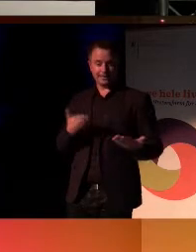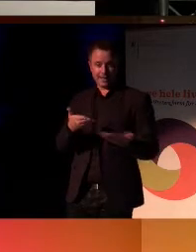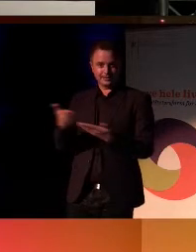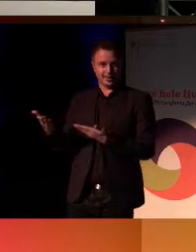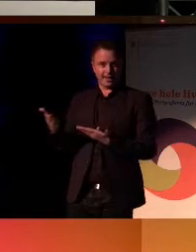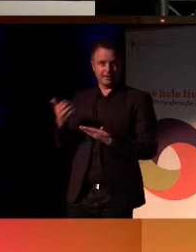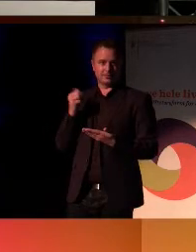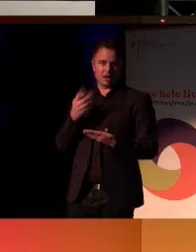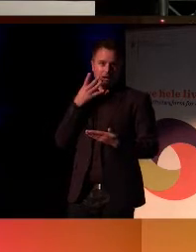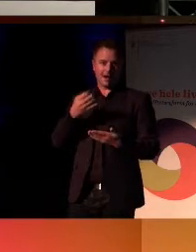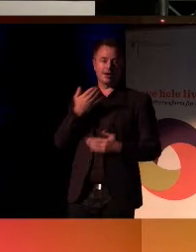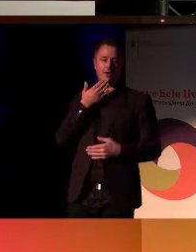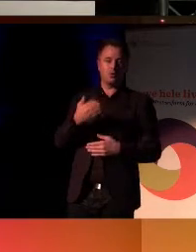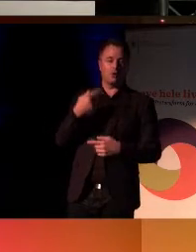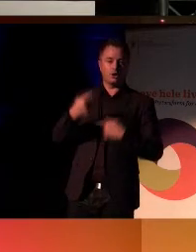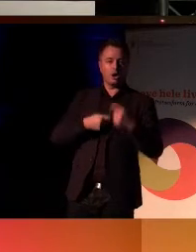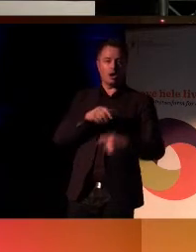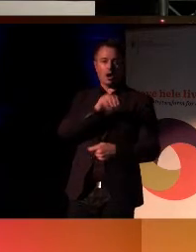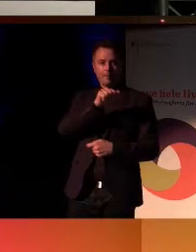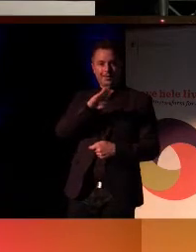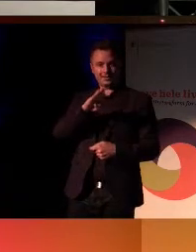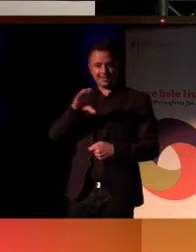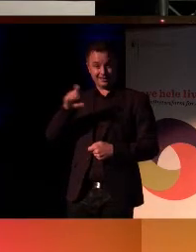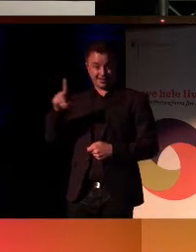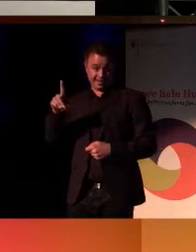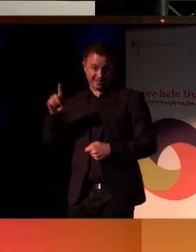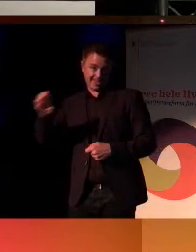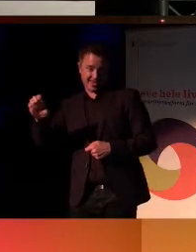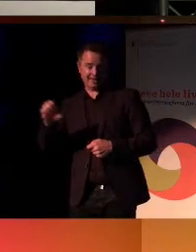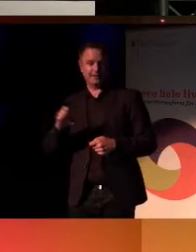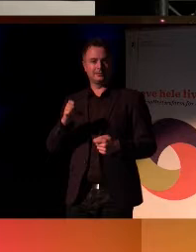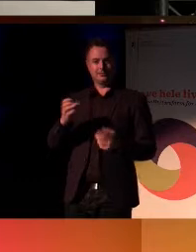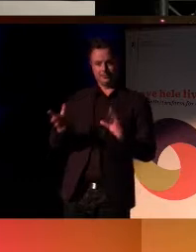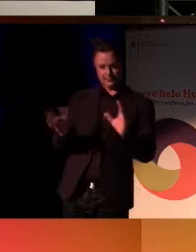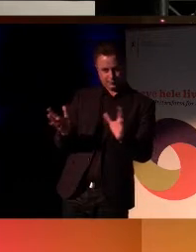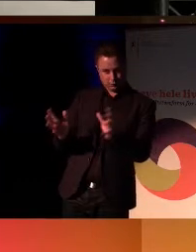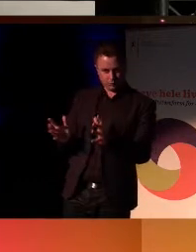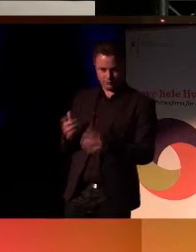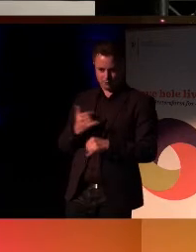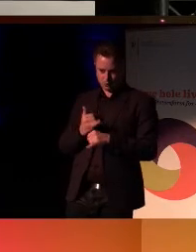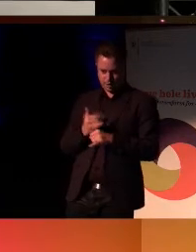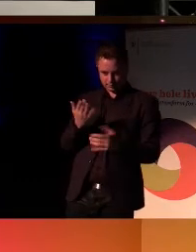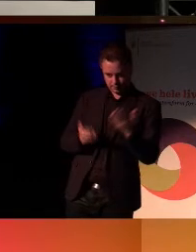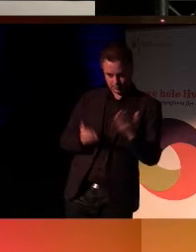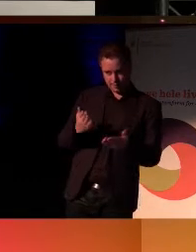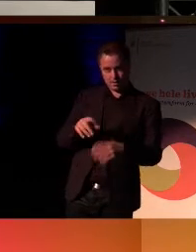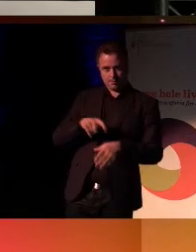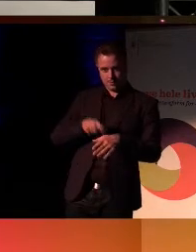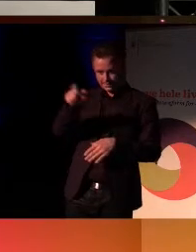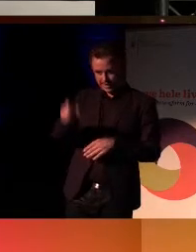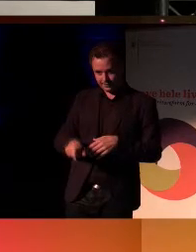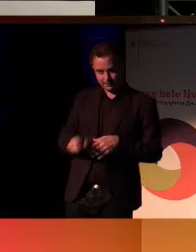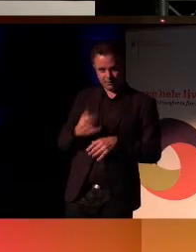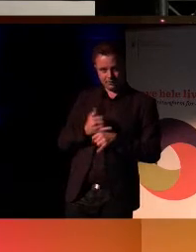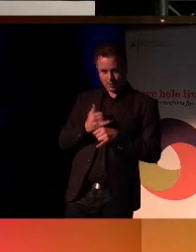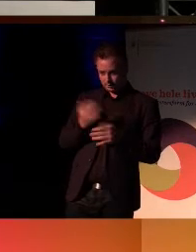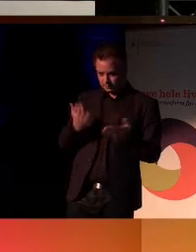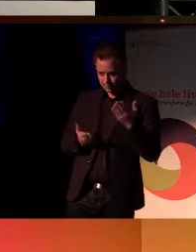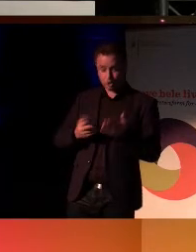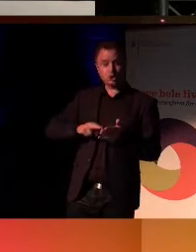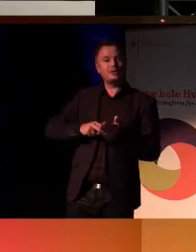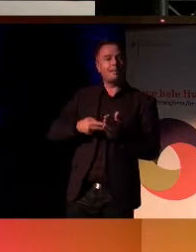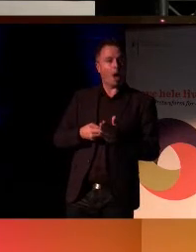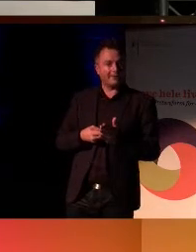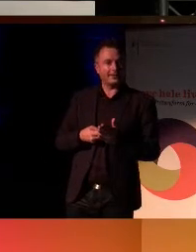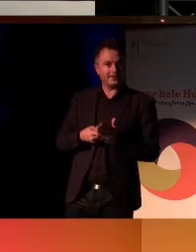gjøre ABCDE-observasjoner. Det å kunne risikovurdere pasienten, det å kommunisere på en systematisk måte.